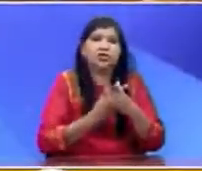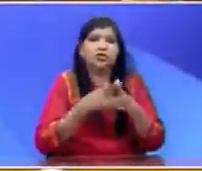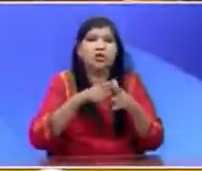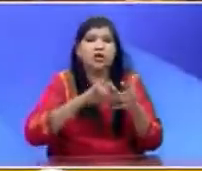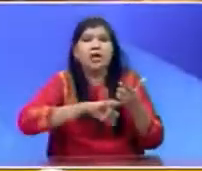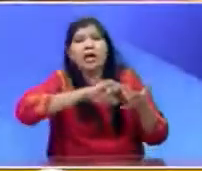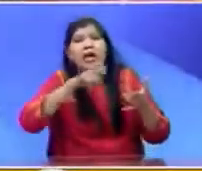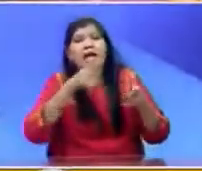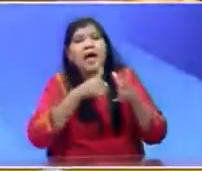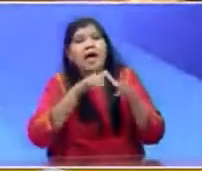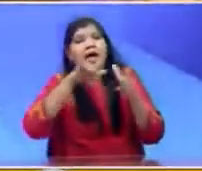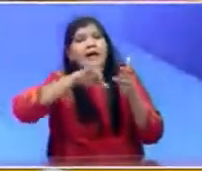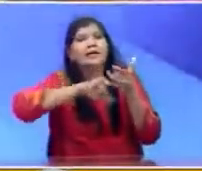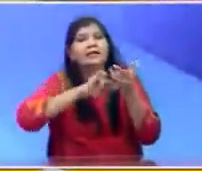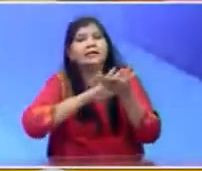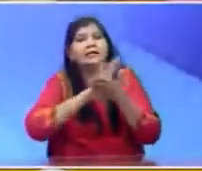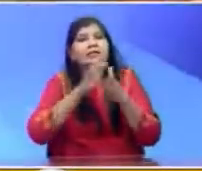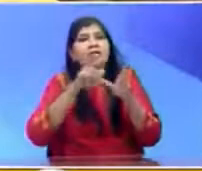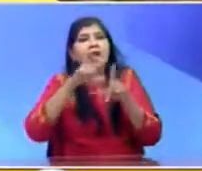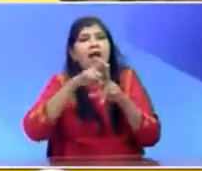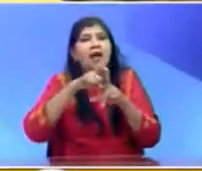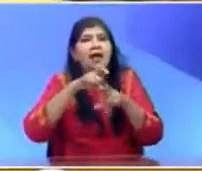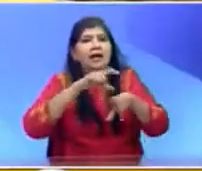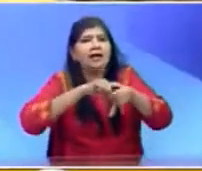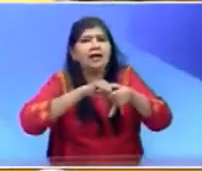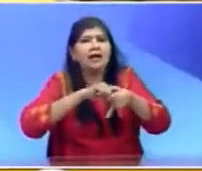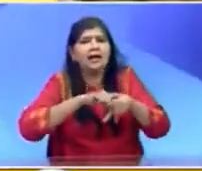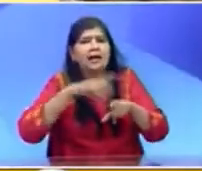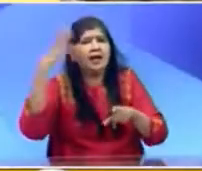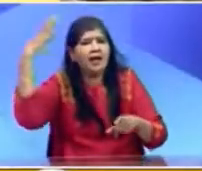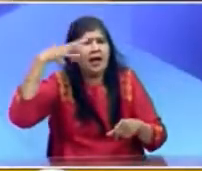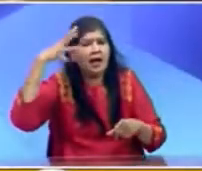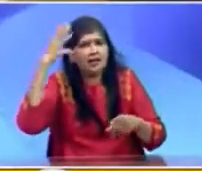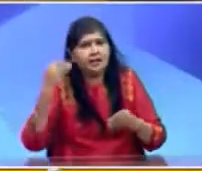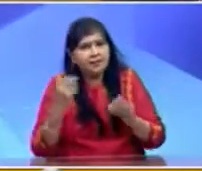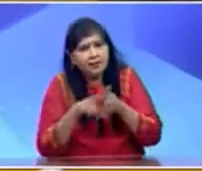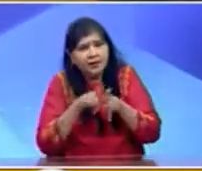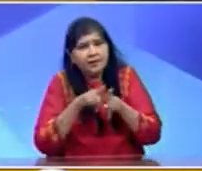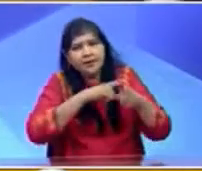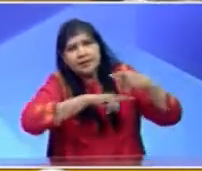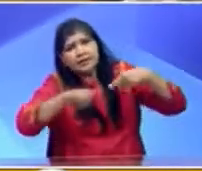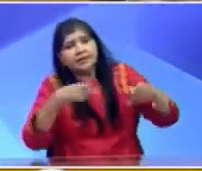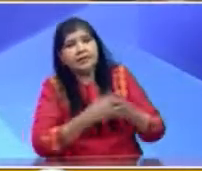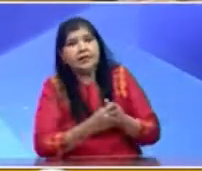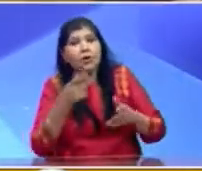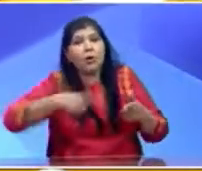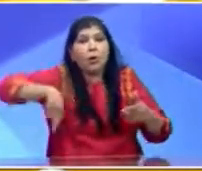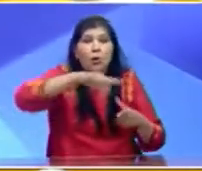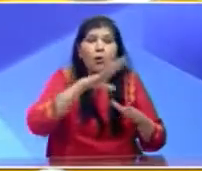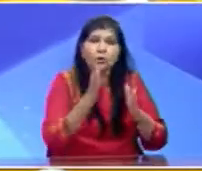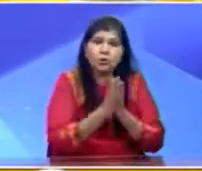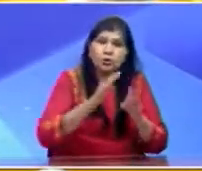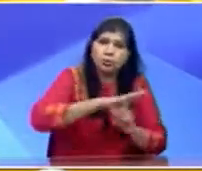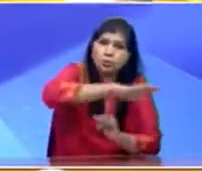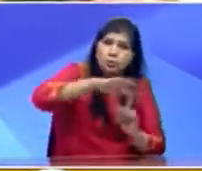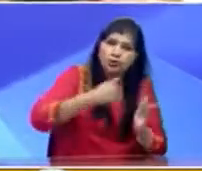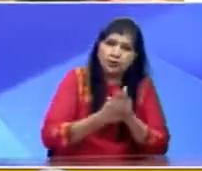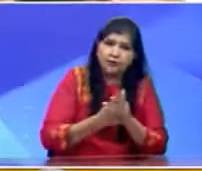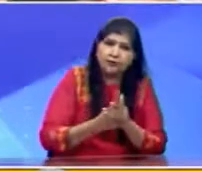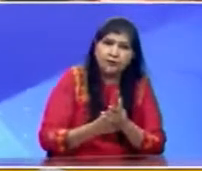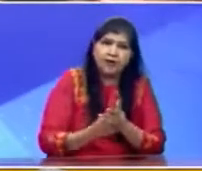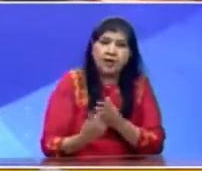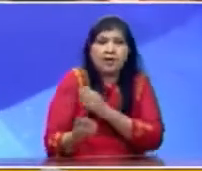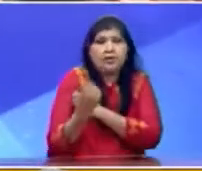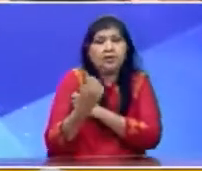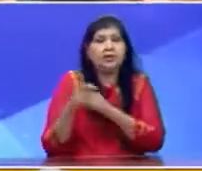आषाढ़ अमावस्या तक चलता है और यहाँ का आदिवासी समाज इसे शक्ति उपासना के साथ